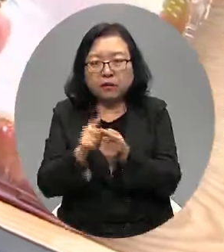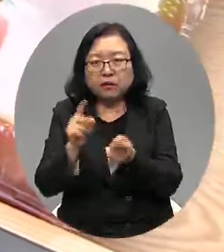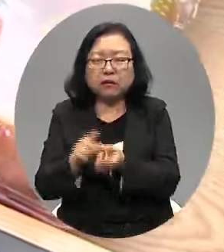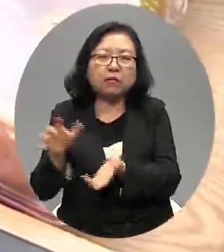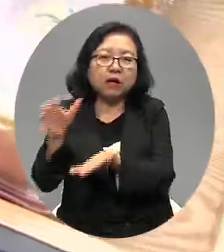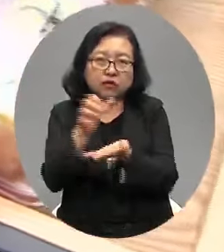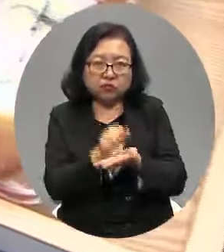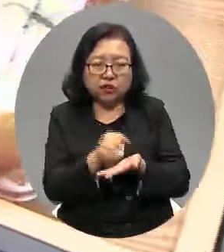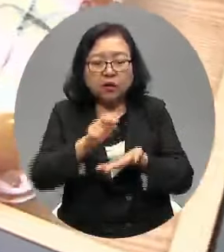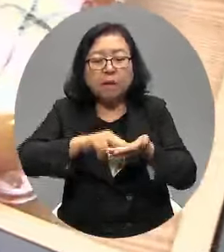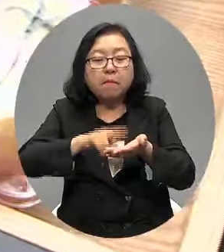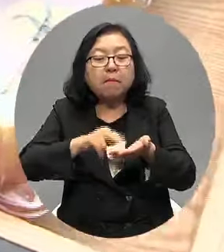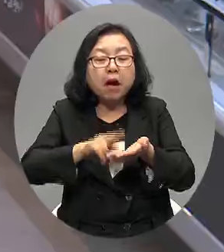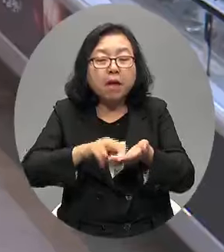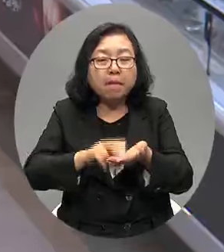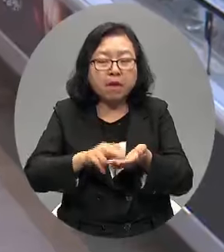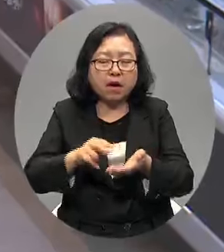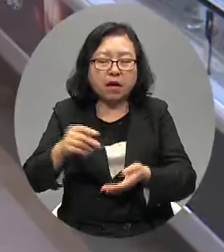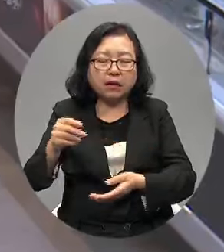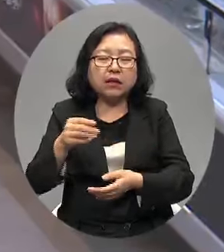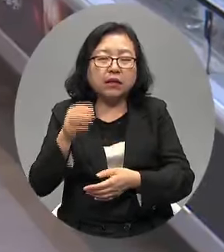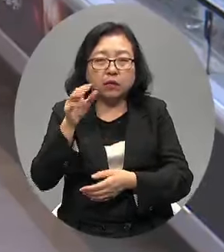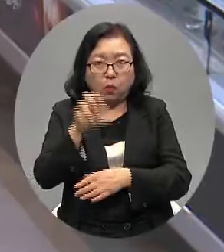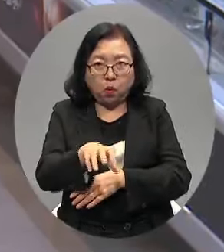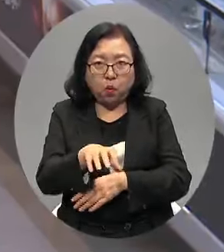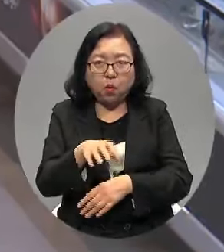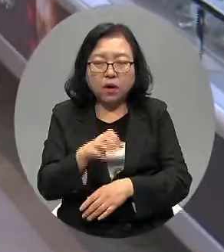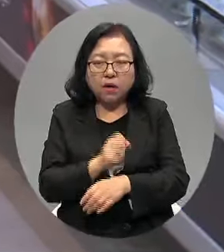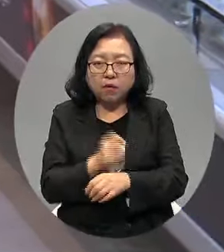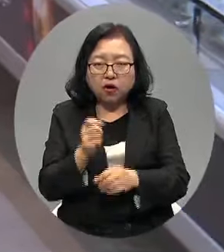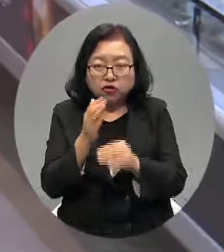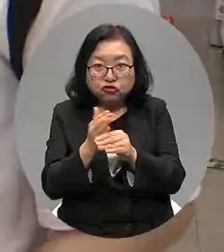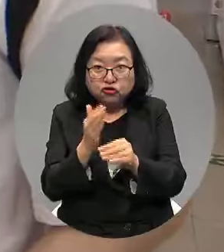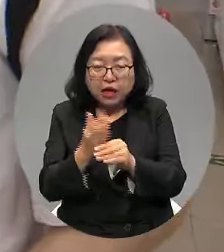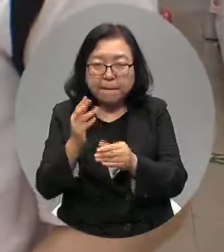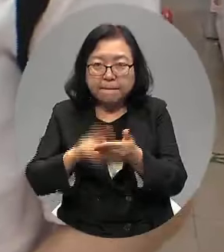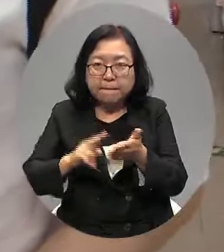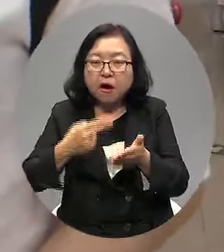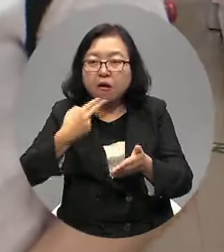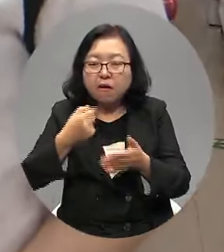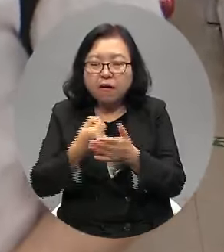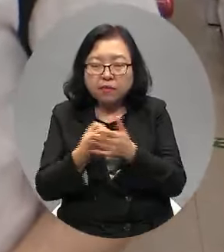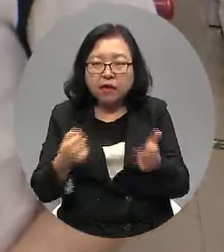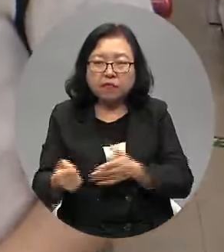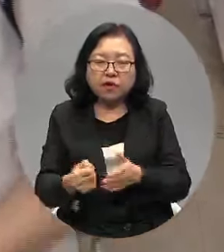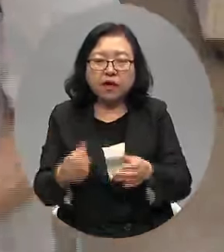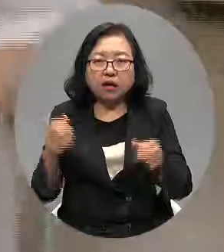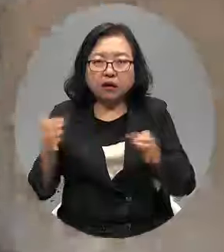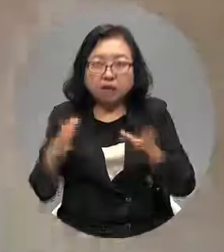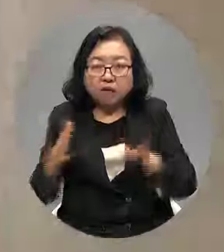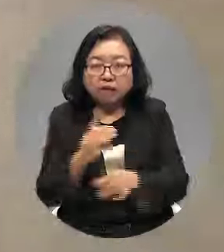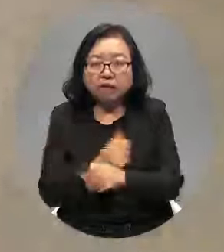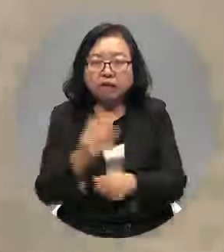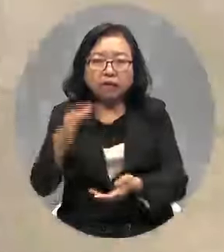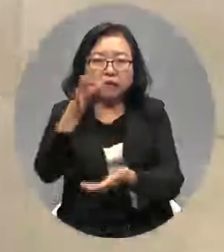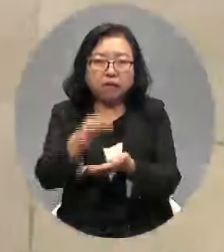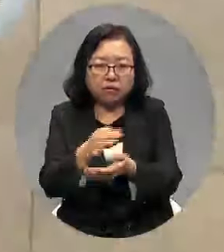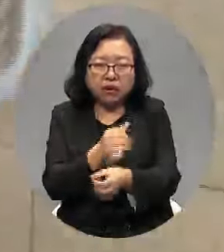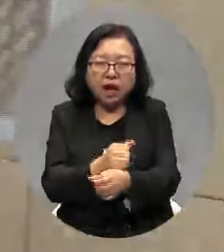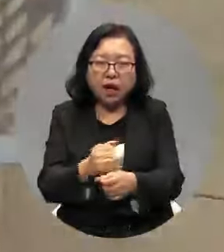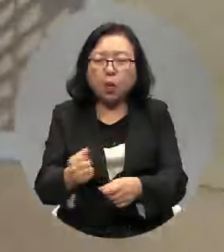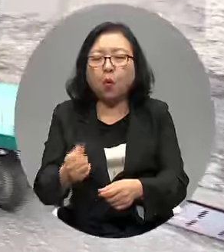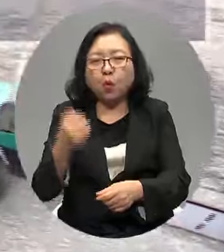판매하는 로컬푸드 직매장입니다. 유통과정이 없으니 더 신선하고 중간 마진도 빠져 농민도 좋고 소비자도